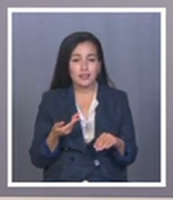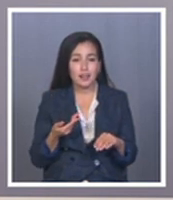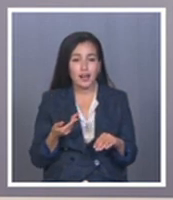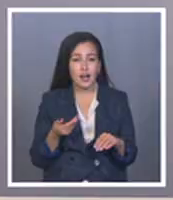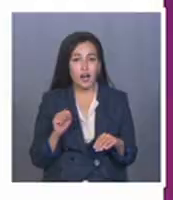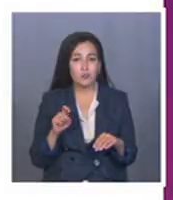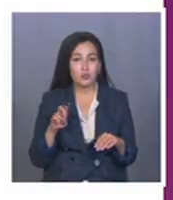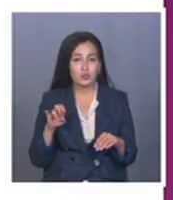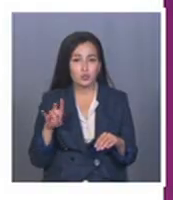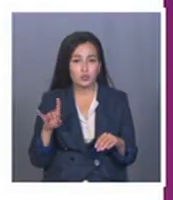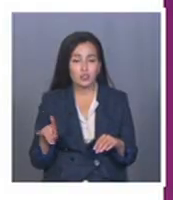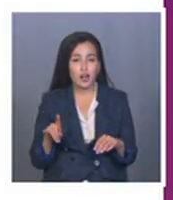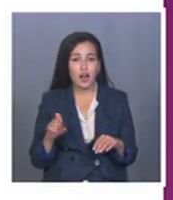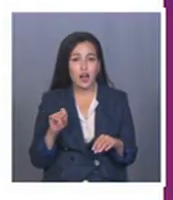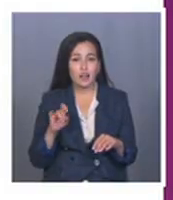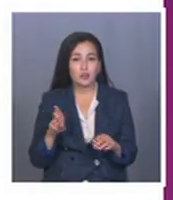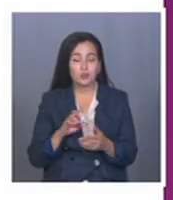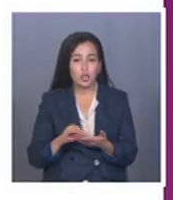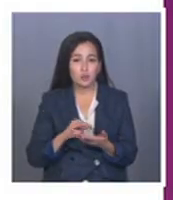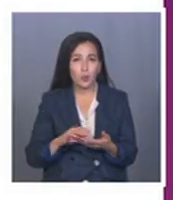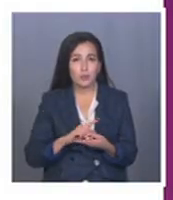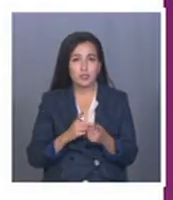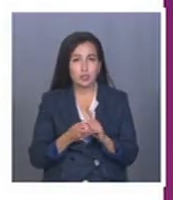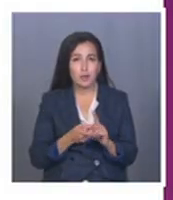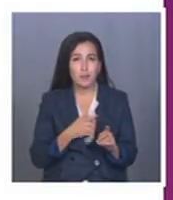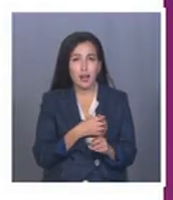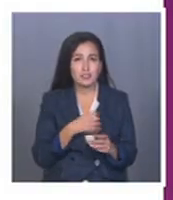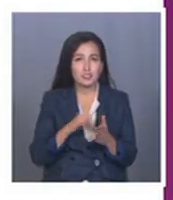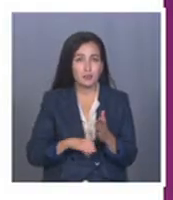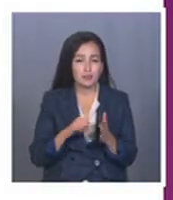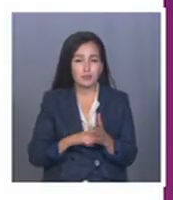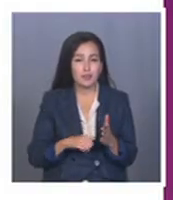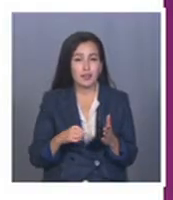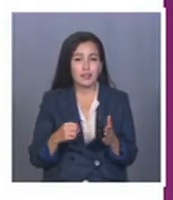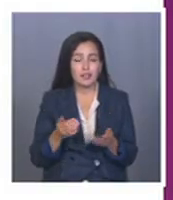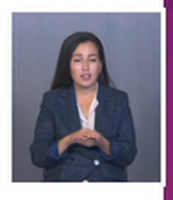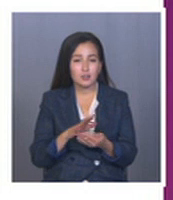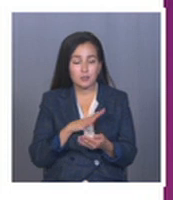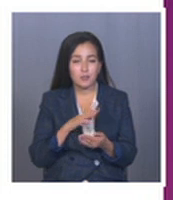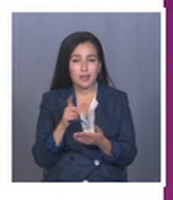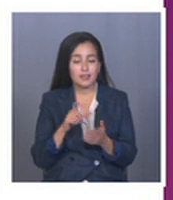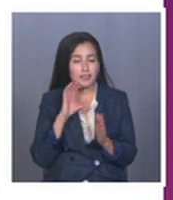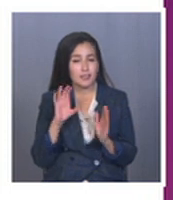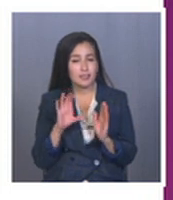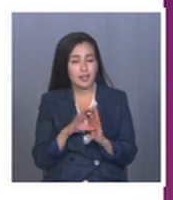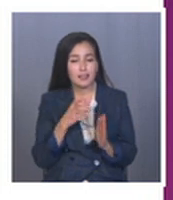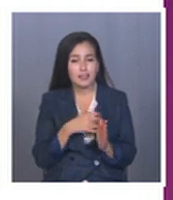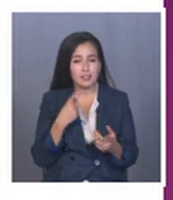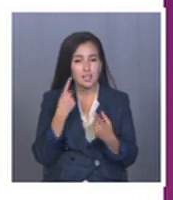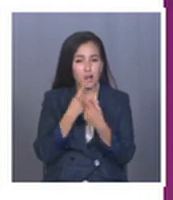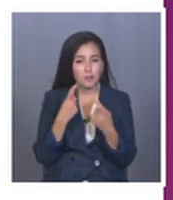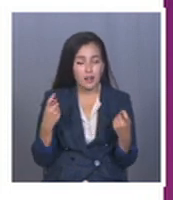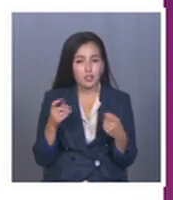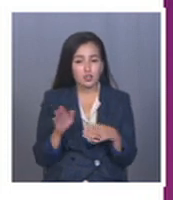Ахмет Байтұрсынұлының араб жазуын өзгертудегі басты себептермен таныстық. Мәтінді тыңдай отырып, негізгі ақпаратты